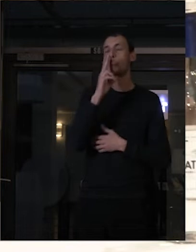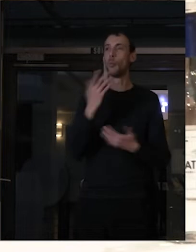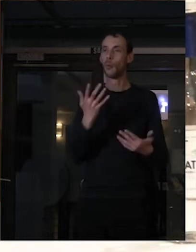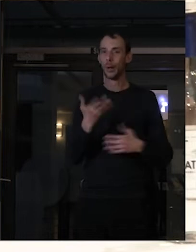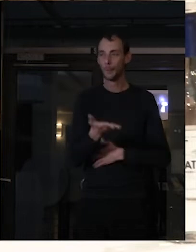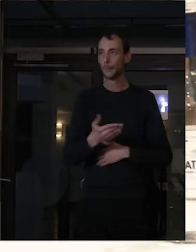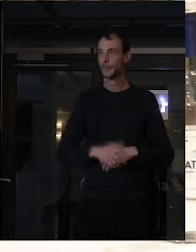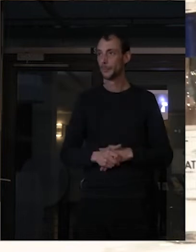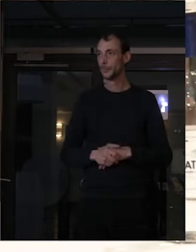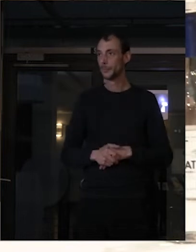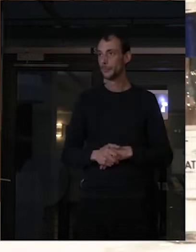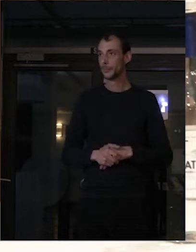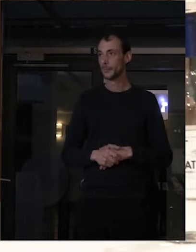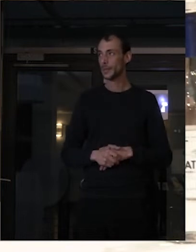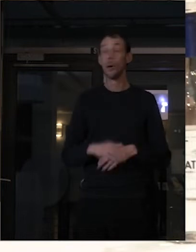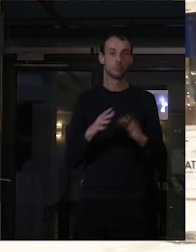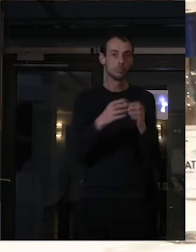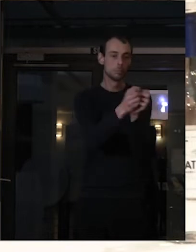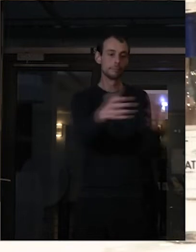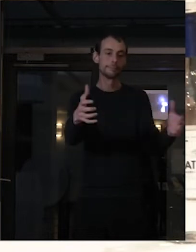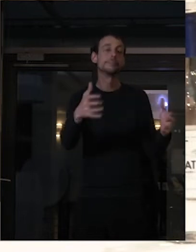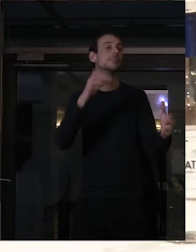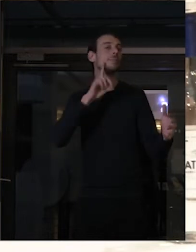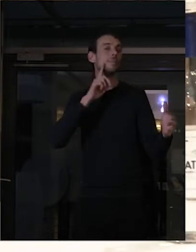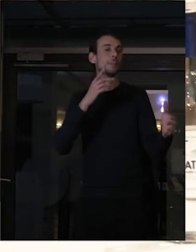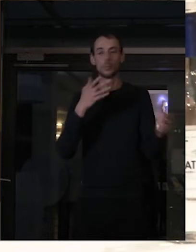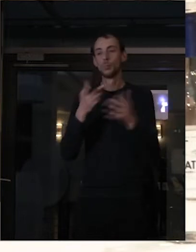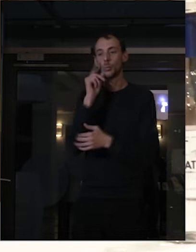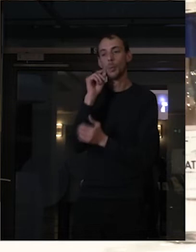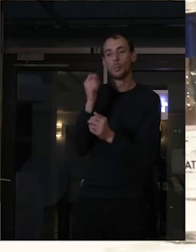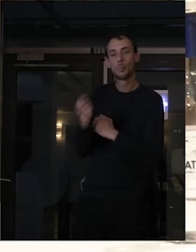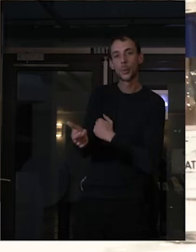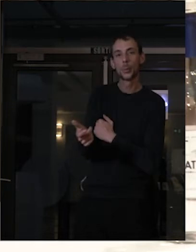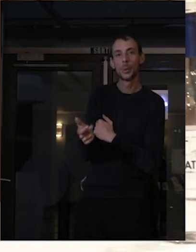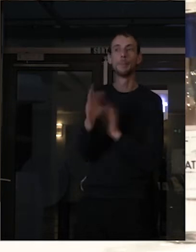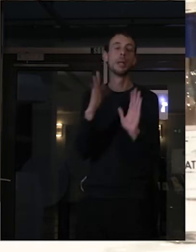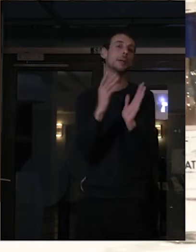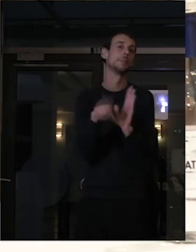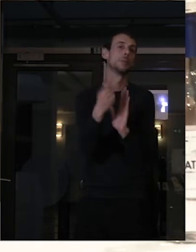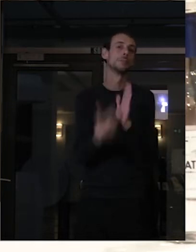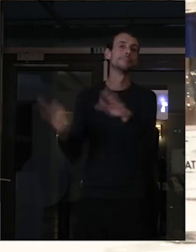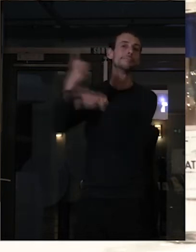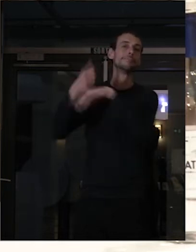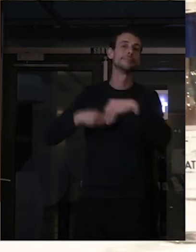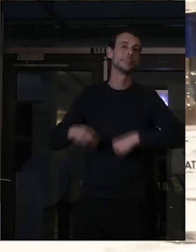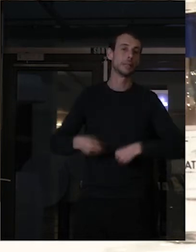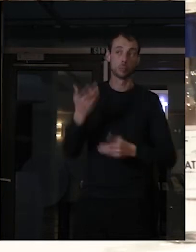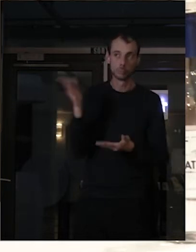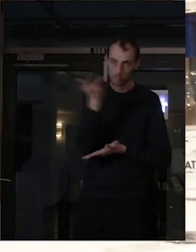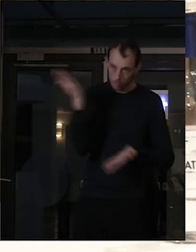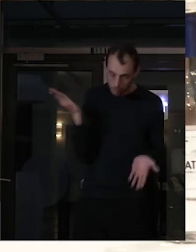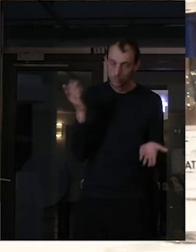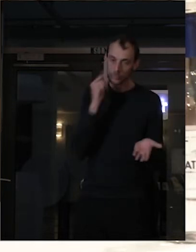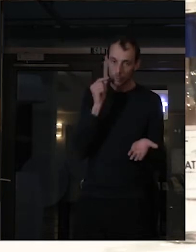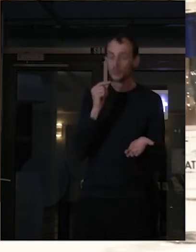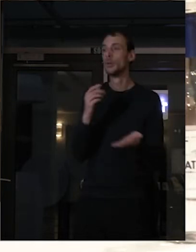y a énormément de femmes par rapport aux hommes, mais on remarquera qu'à la direction, ce ne sont que des hommes, les chorégraphes, c'est que des